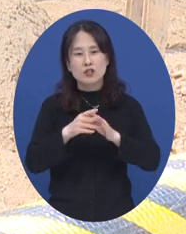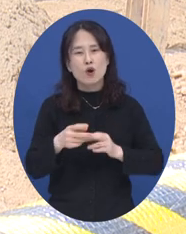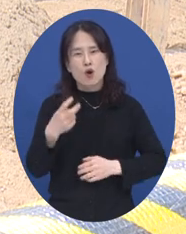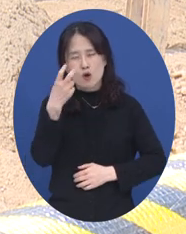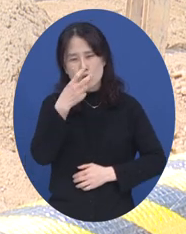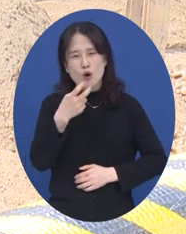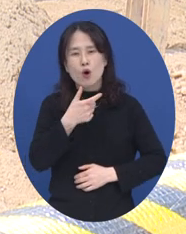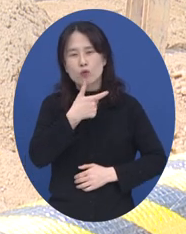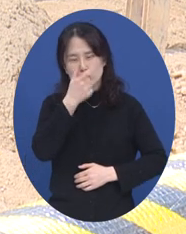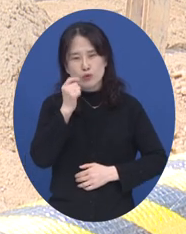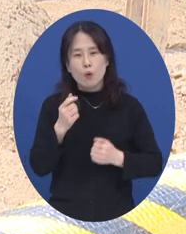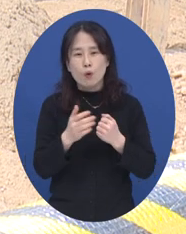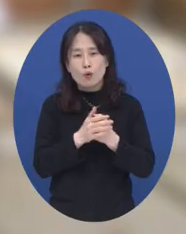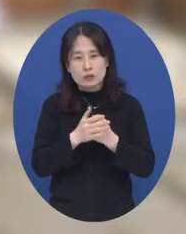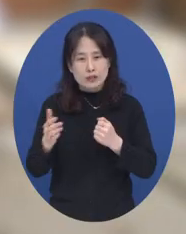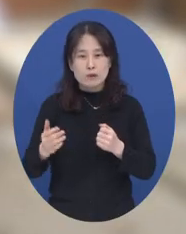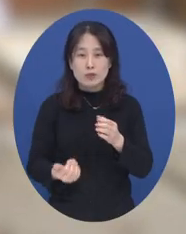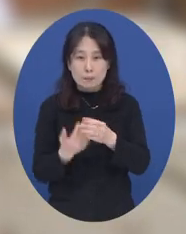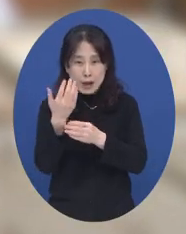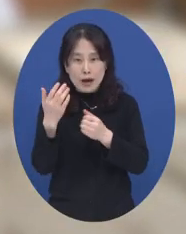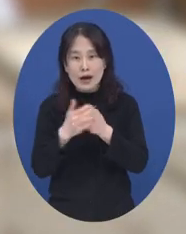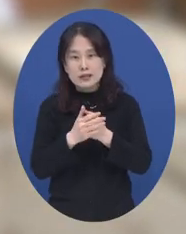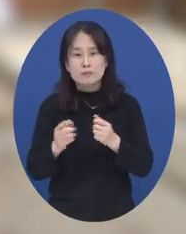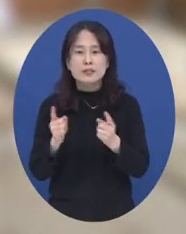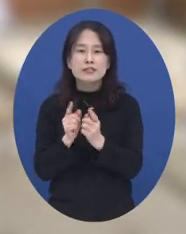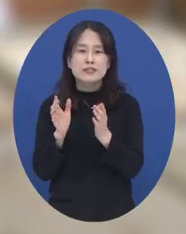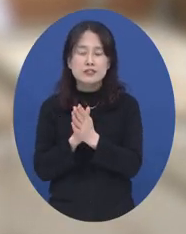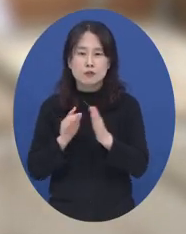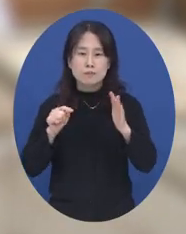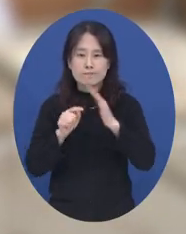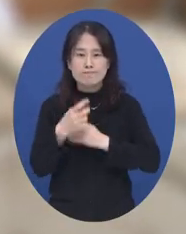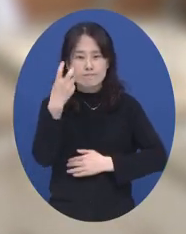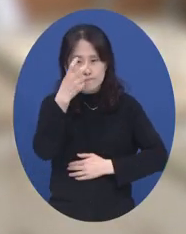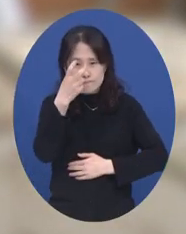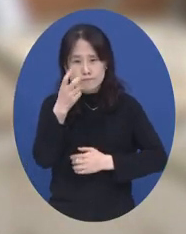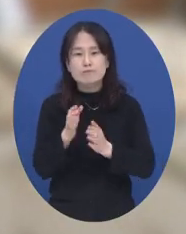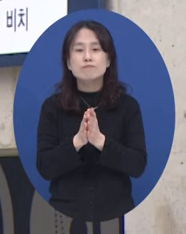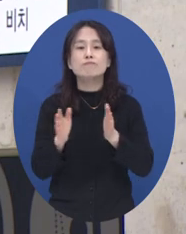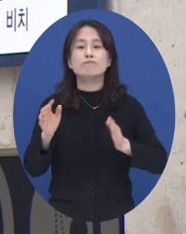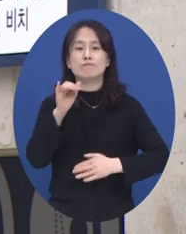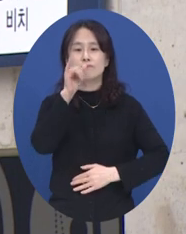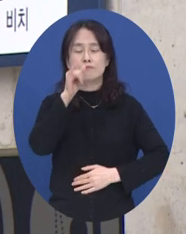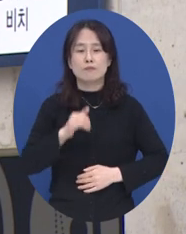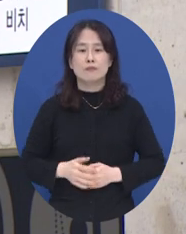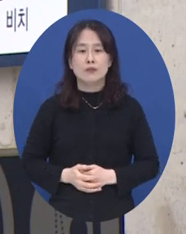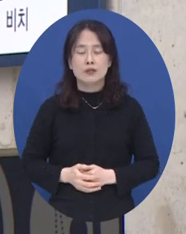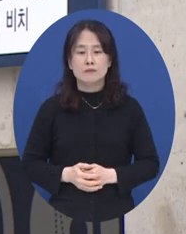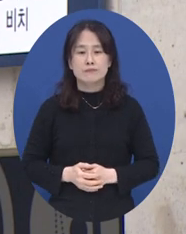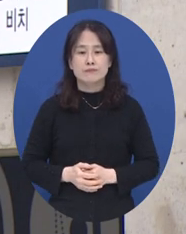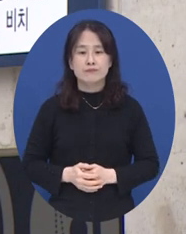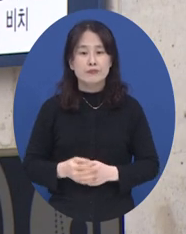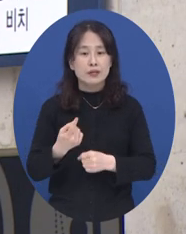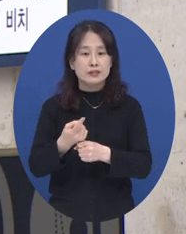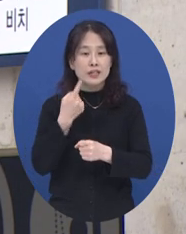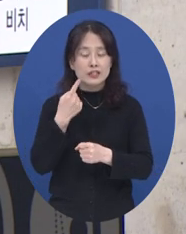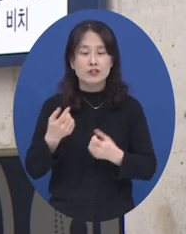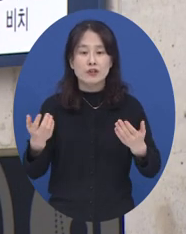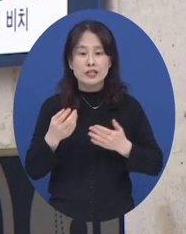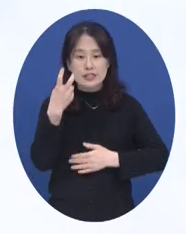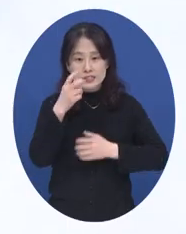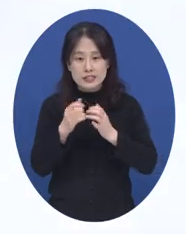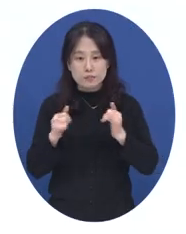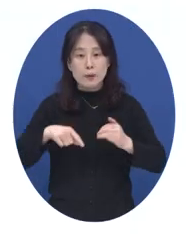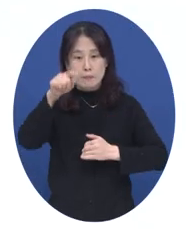부재로 생기는 만큼 경우도 가 직접 나서 현장을 점검 하는 겁니다 실제 지난해 경기도 노동 안전